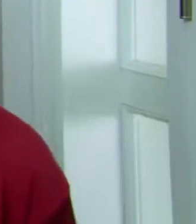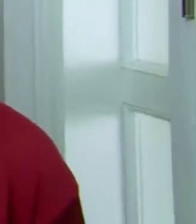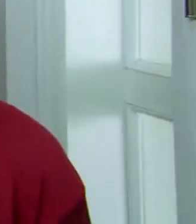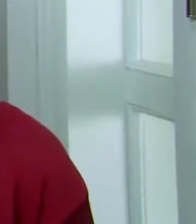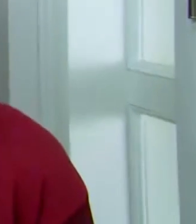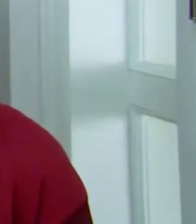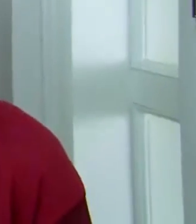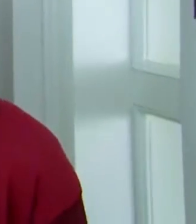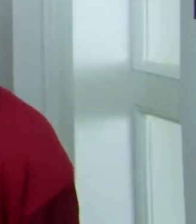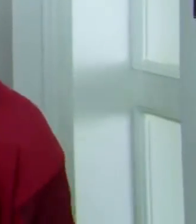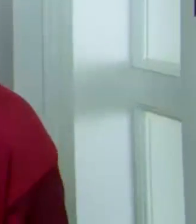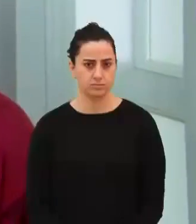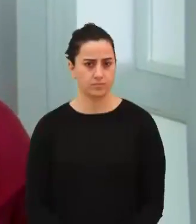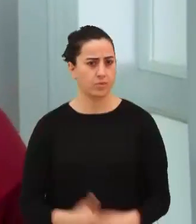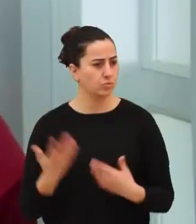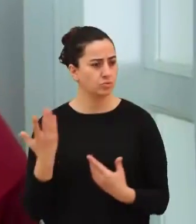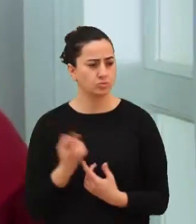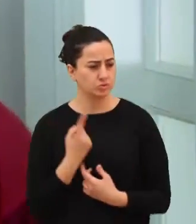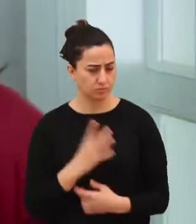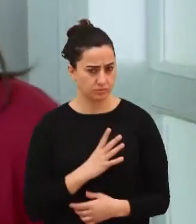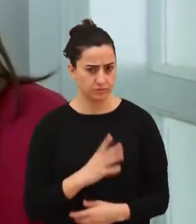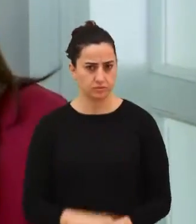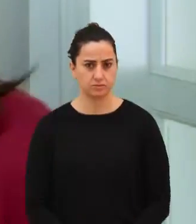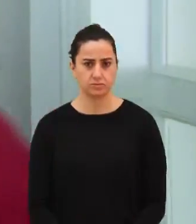Allah Allah. Nesi var bu çocuğun?